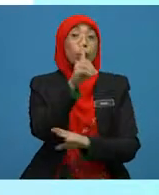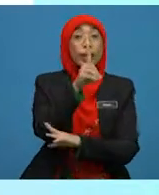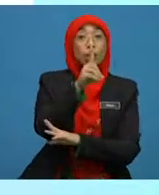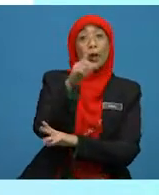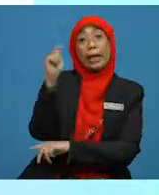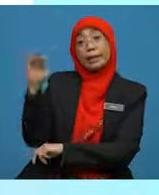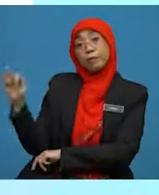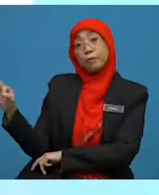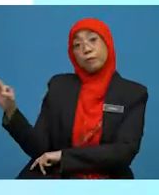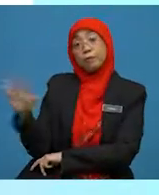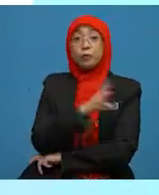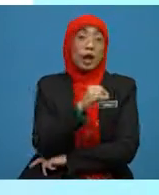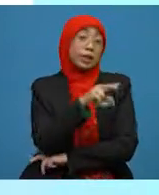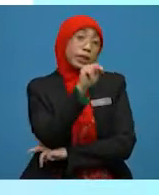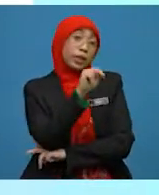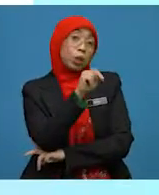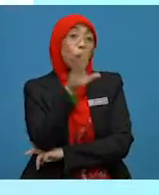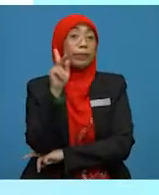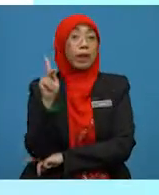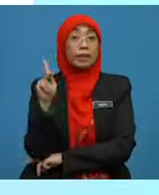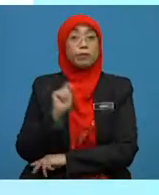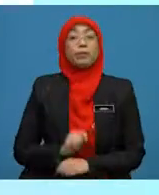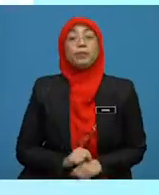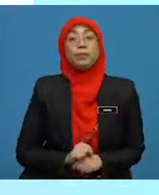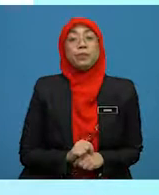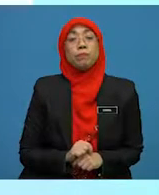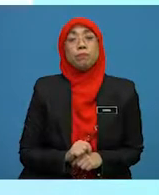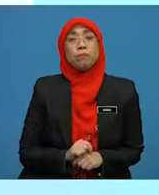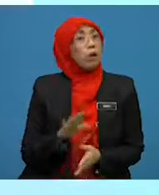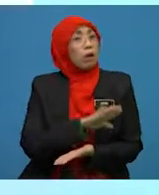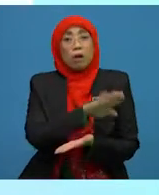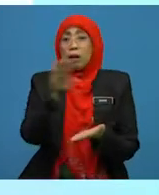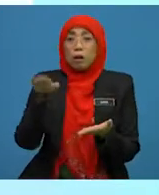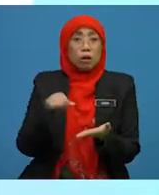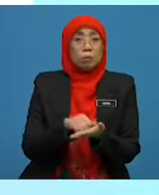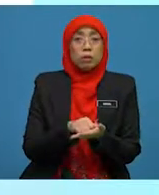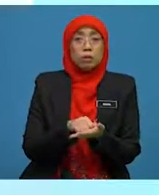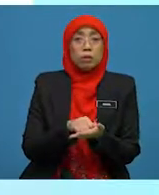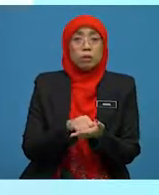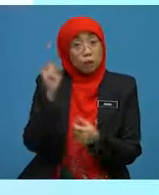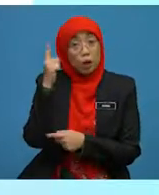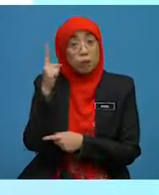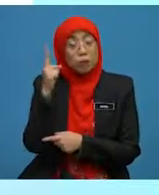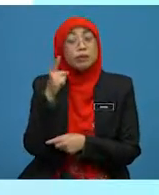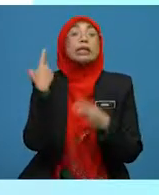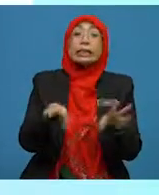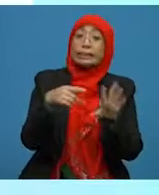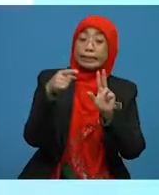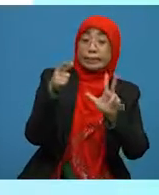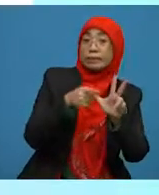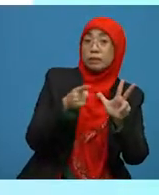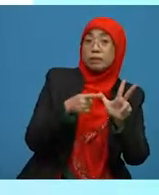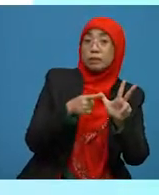makna konotatif. Ketiga, pelajar juga seharusnya dapat menjelaskan